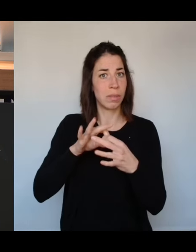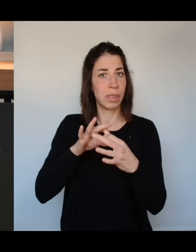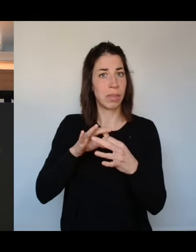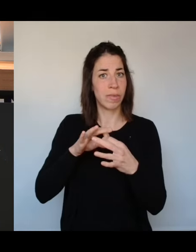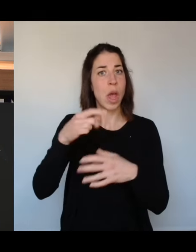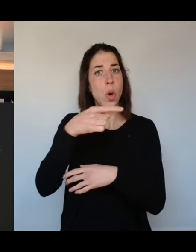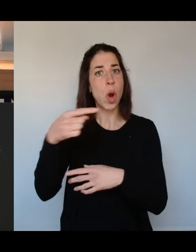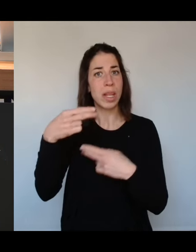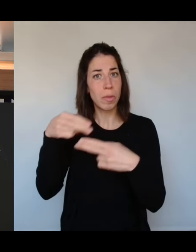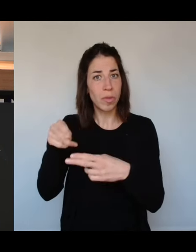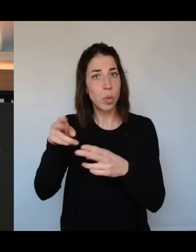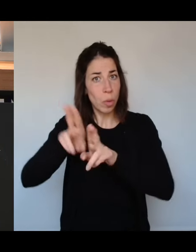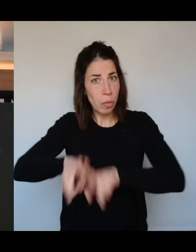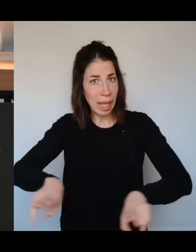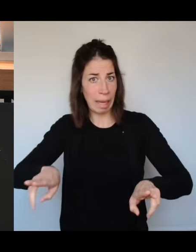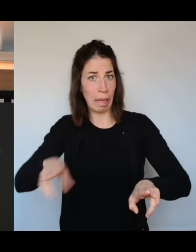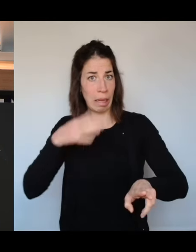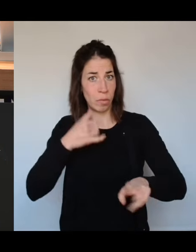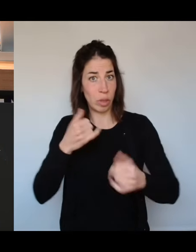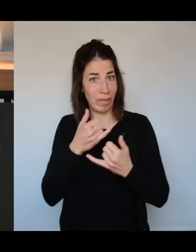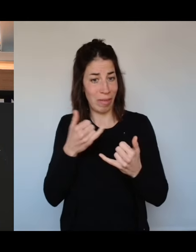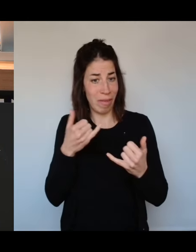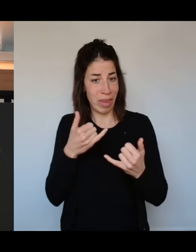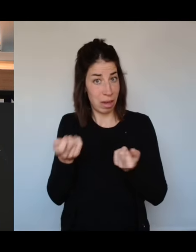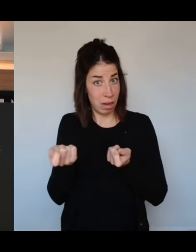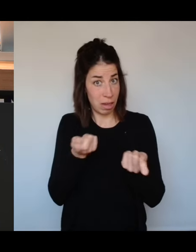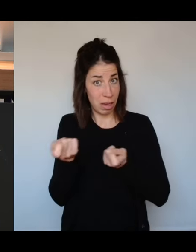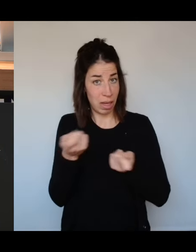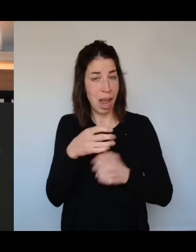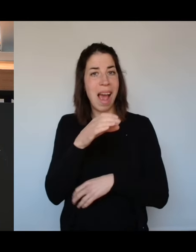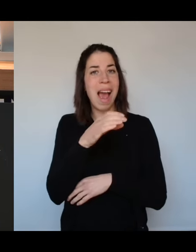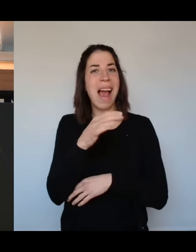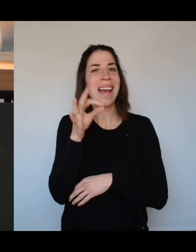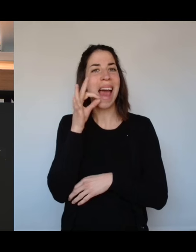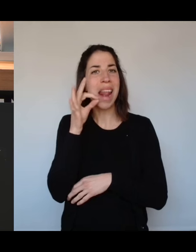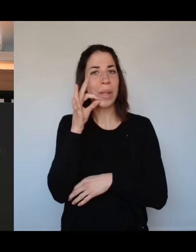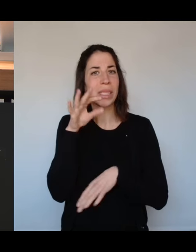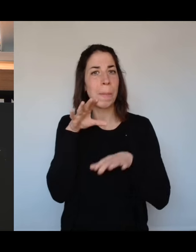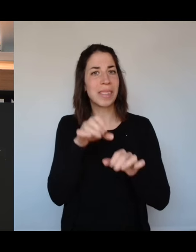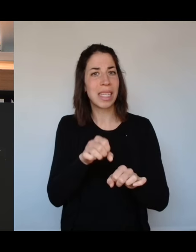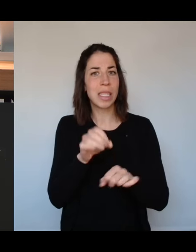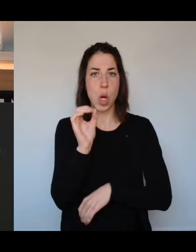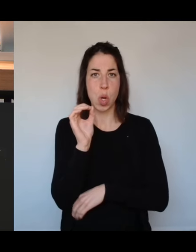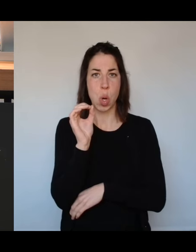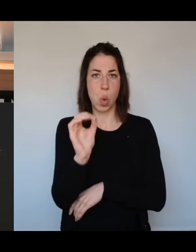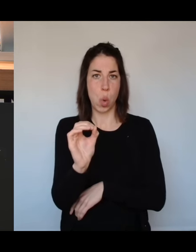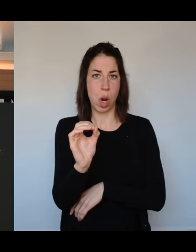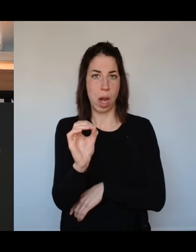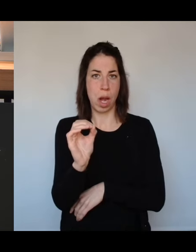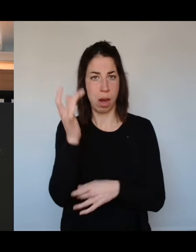im Görlitzer Park auf Null heruntergesetzt und mit massivem Polizeieinsatz Gewalt und den Drogenhandel